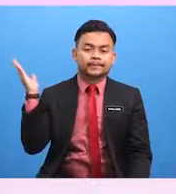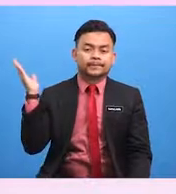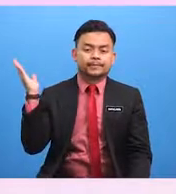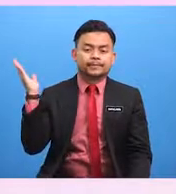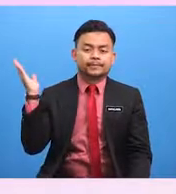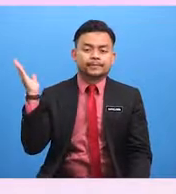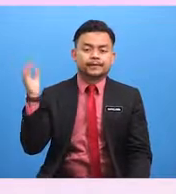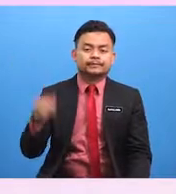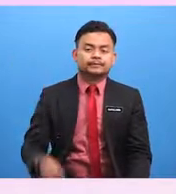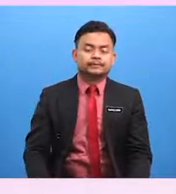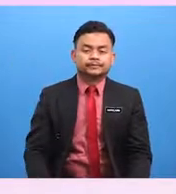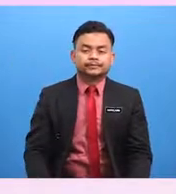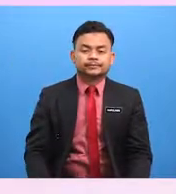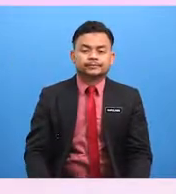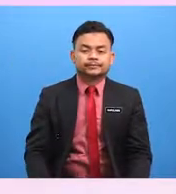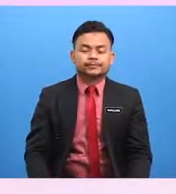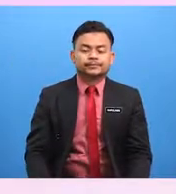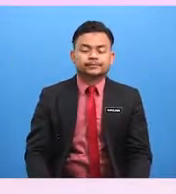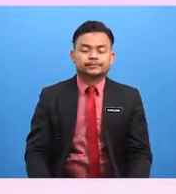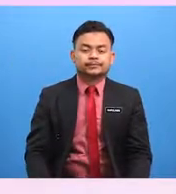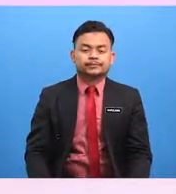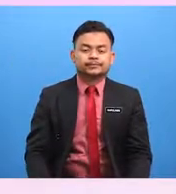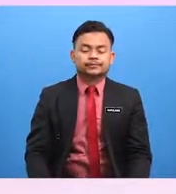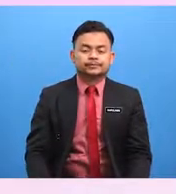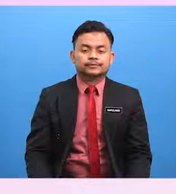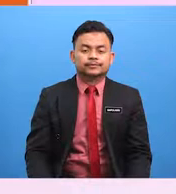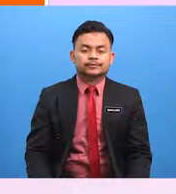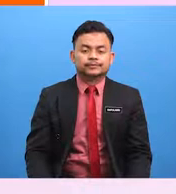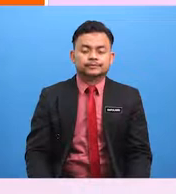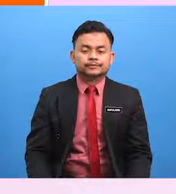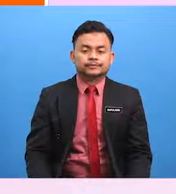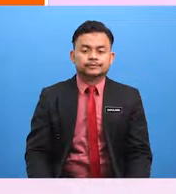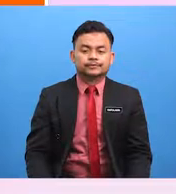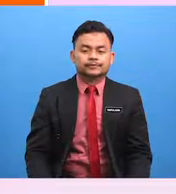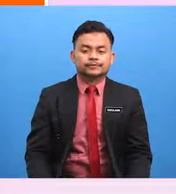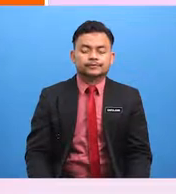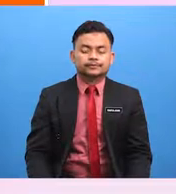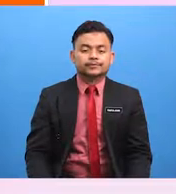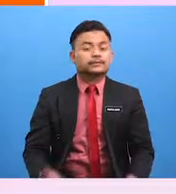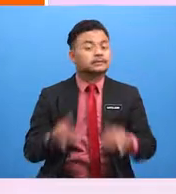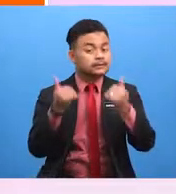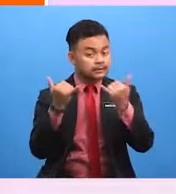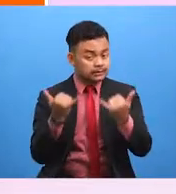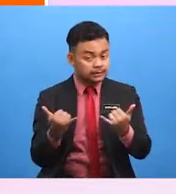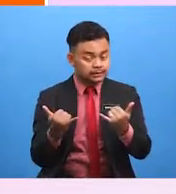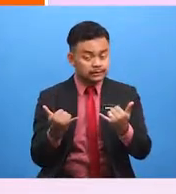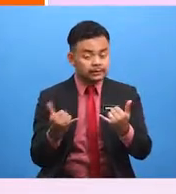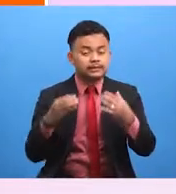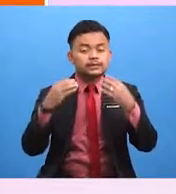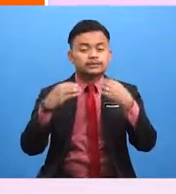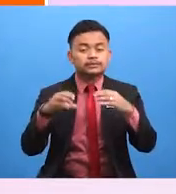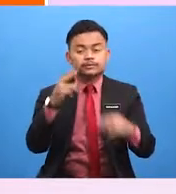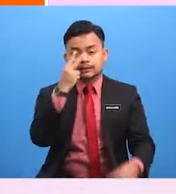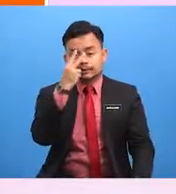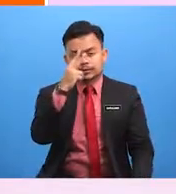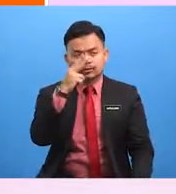putih, pembaris dan juga buku. Sekarang, cuba kamu